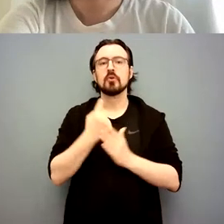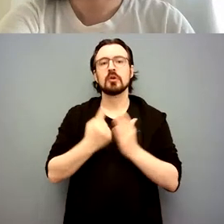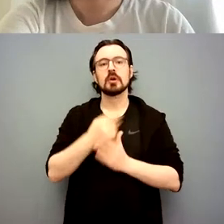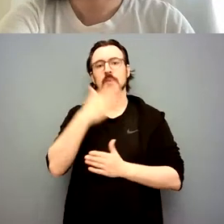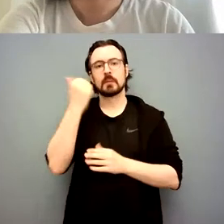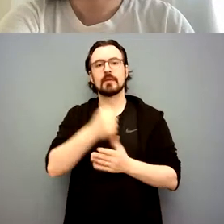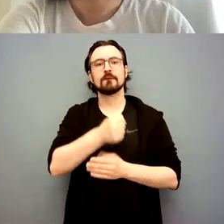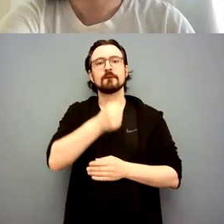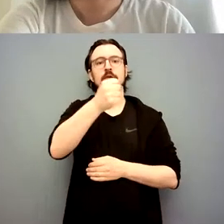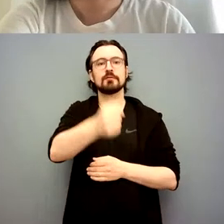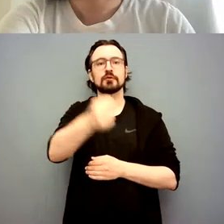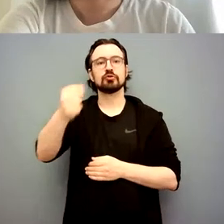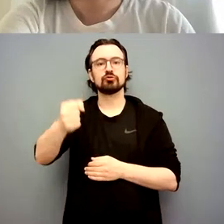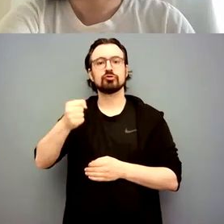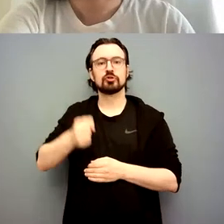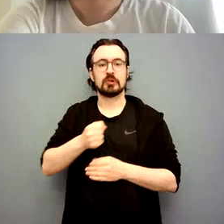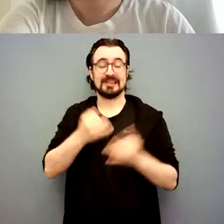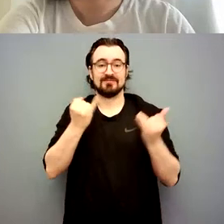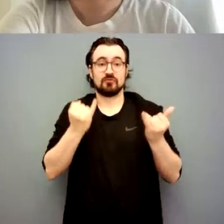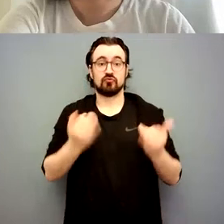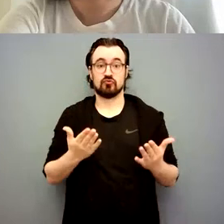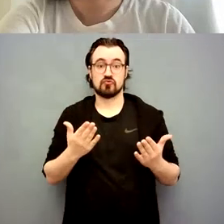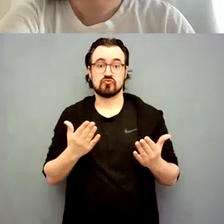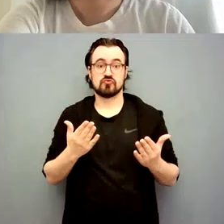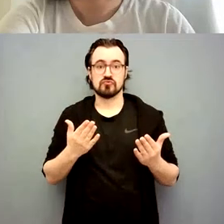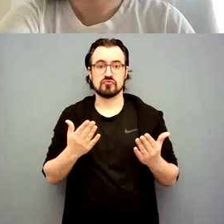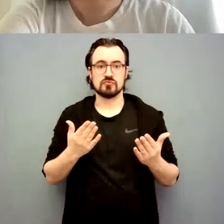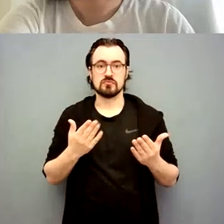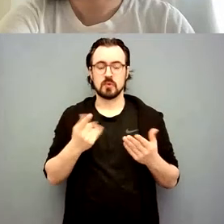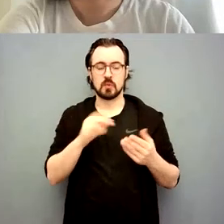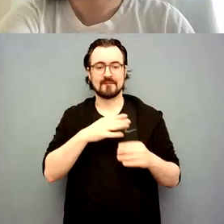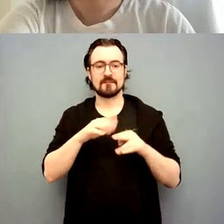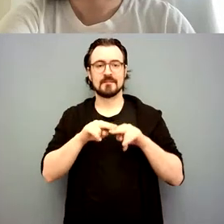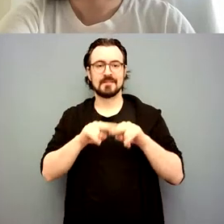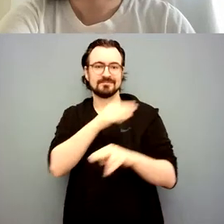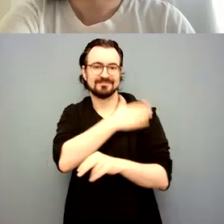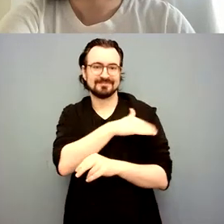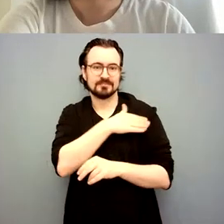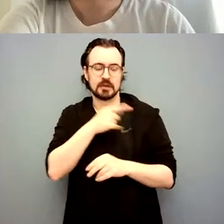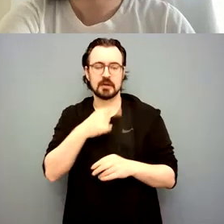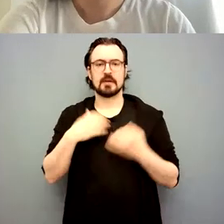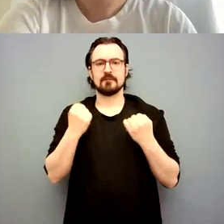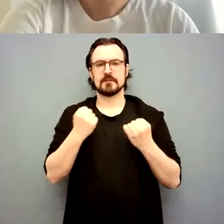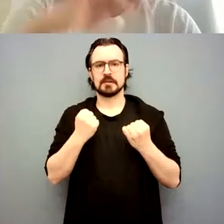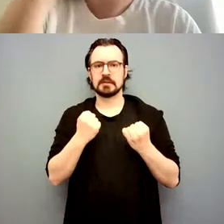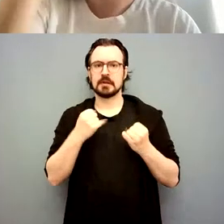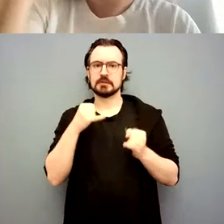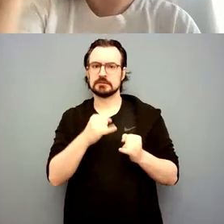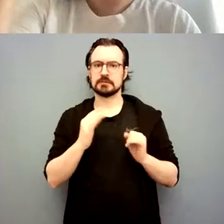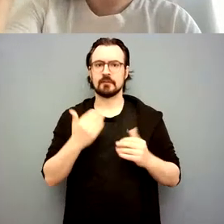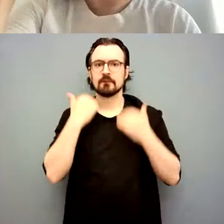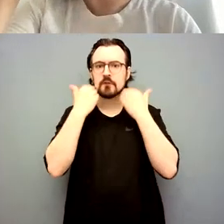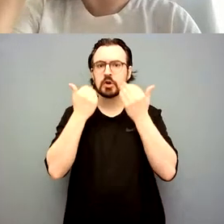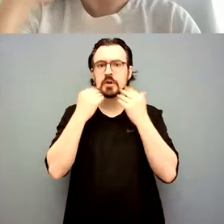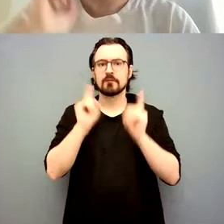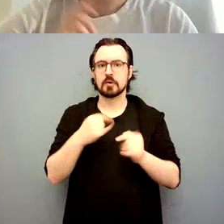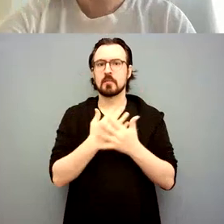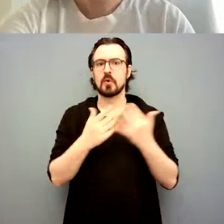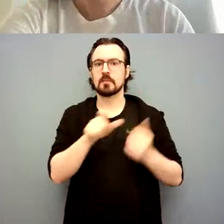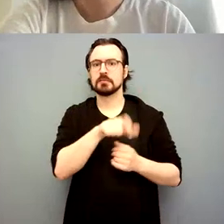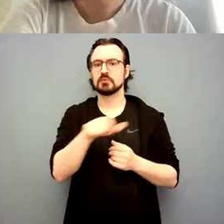kunna förflytta sig. I dagsläget så utgör färdtjänst ett viktigt inslag i vardagen för många personer med